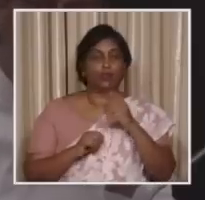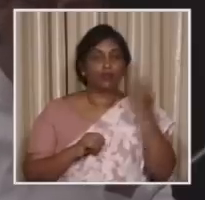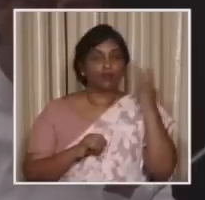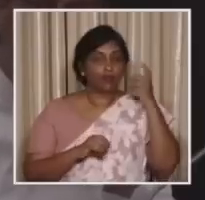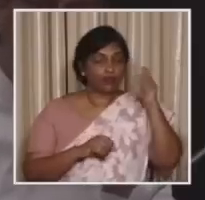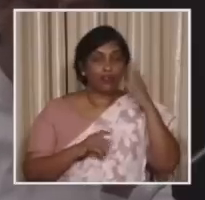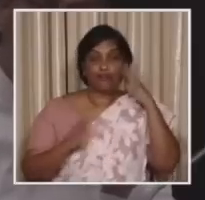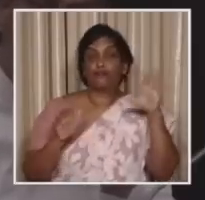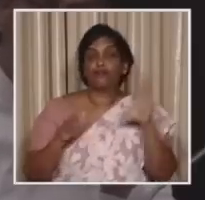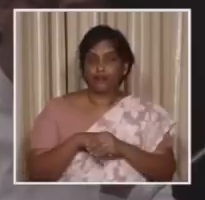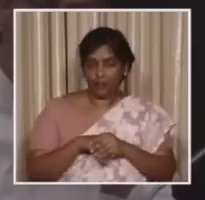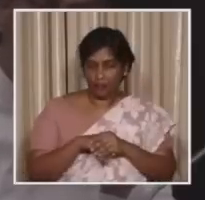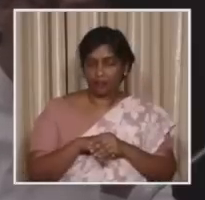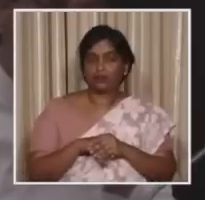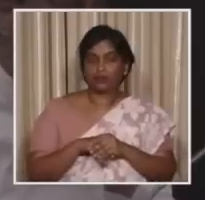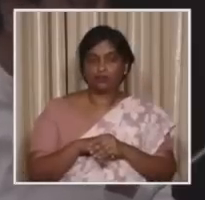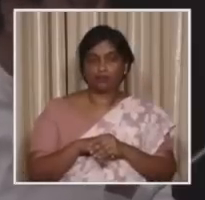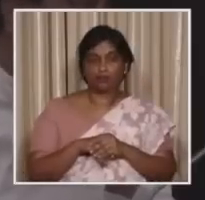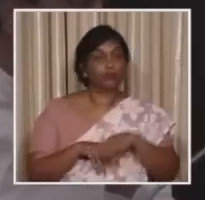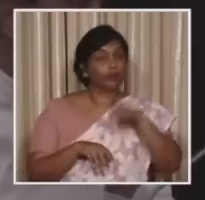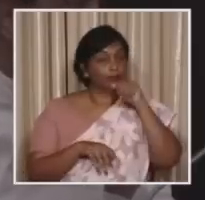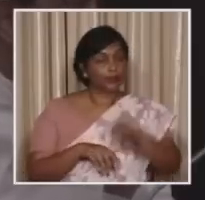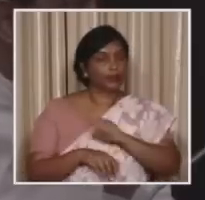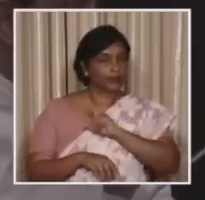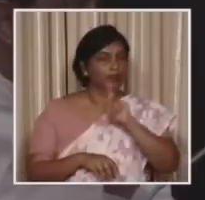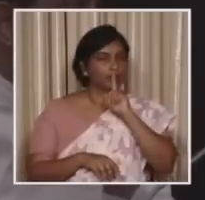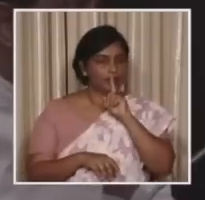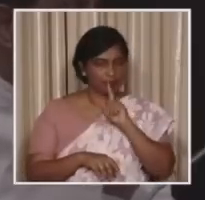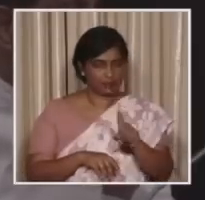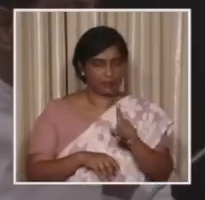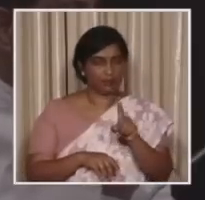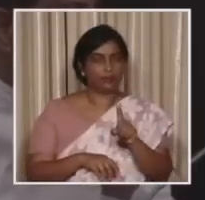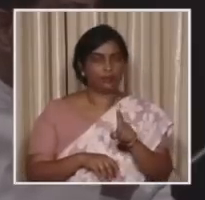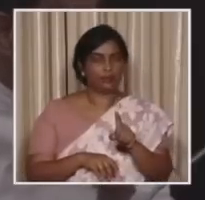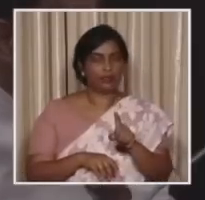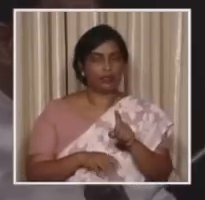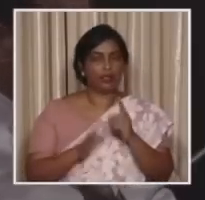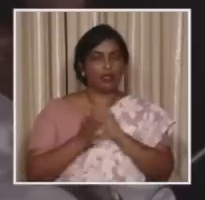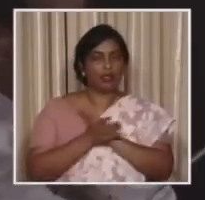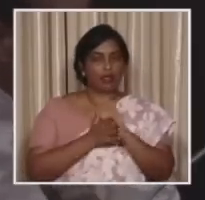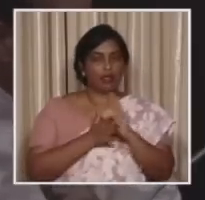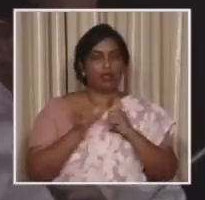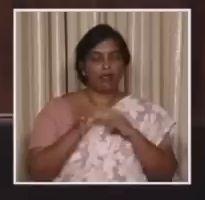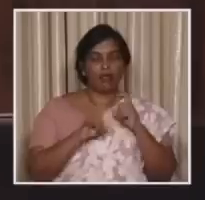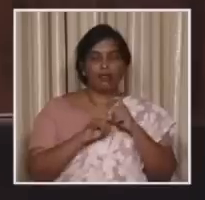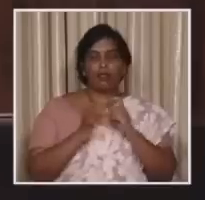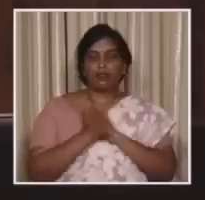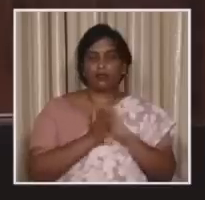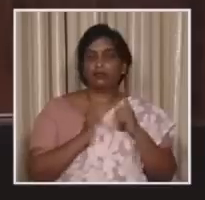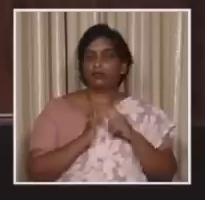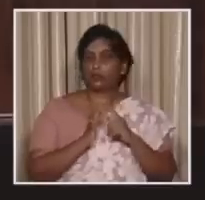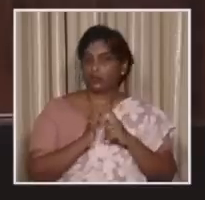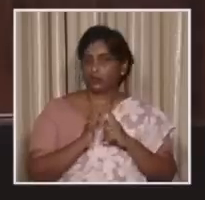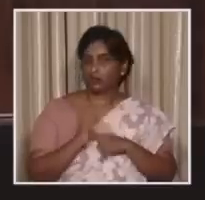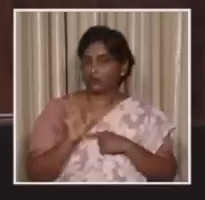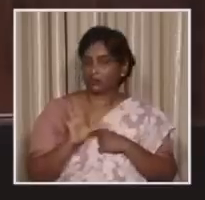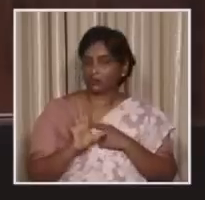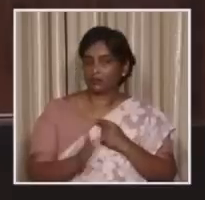සහරාන්ගේ බිරිඳ බොහොම පැහැදිලිව කියලා තියෙනවා හාදියා ඕඩර් ප්ලීස් ඩෙපියුටි ස්පීකර් විල් ටේක් ද චෑනල්